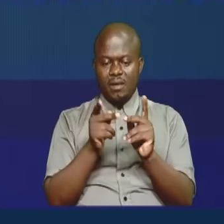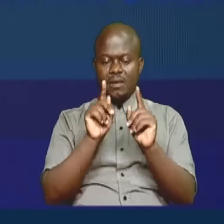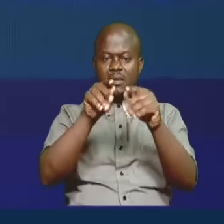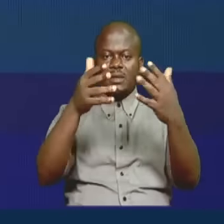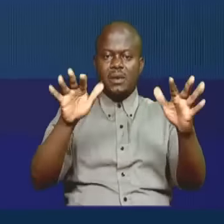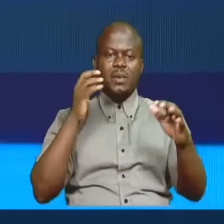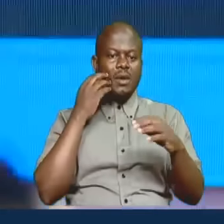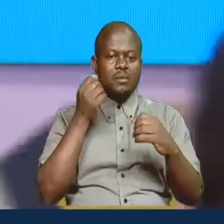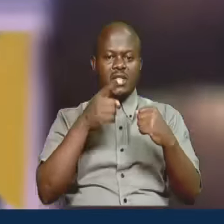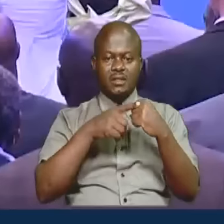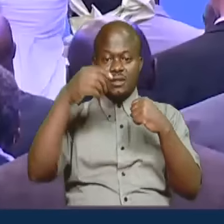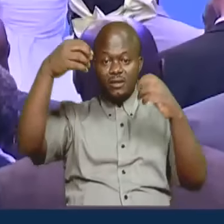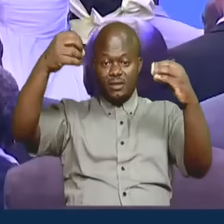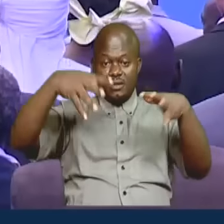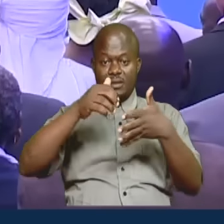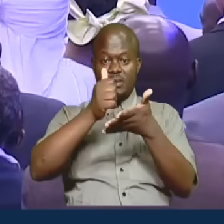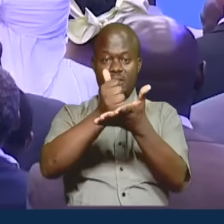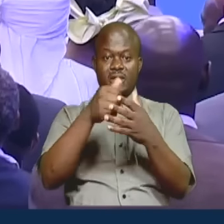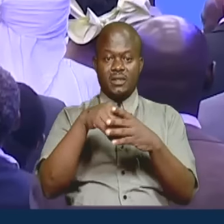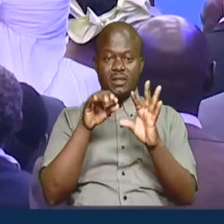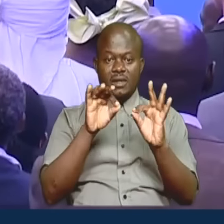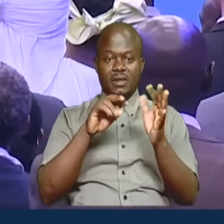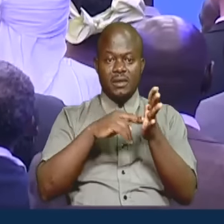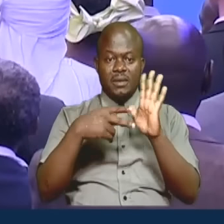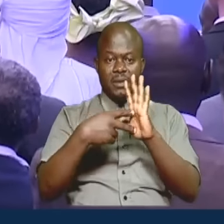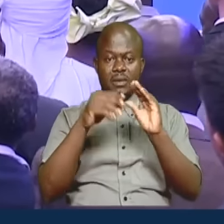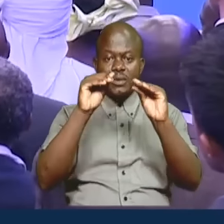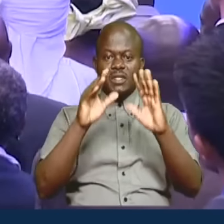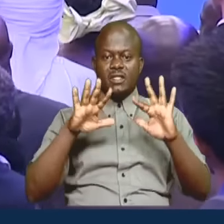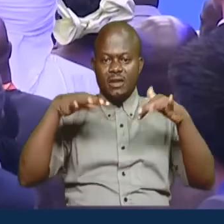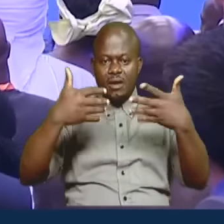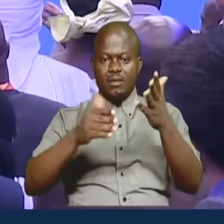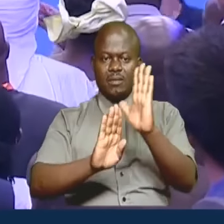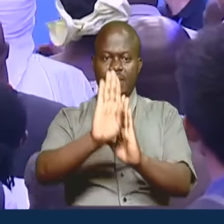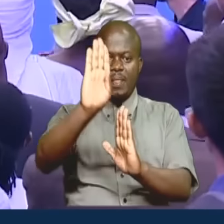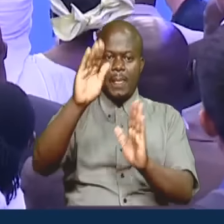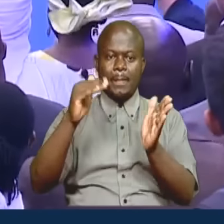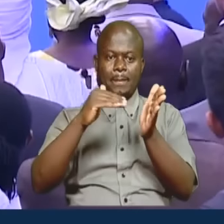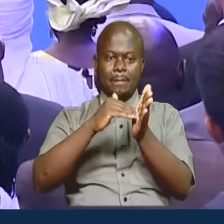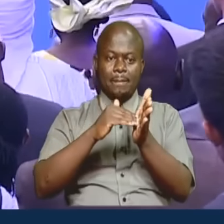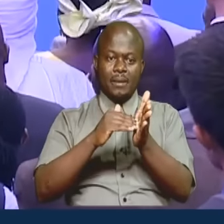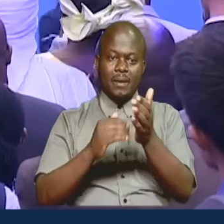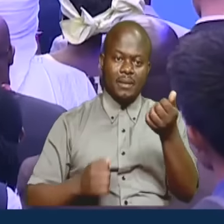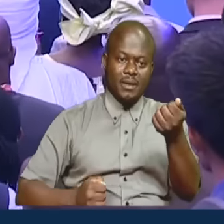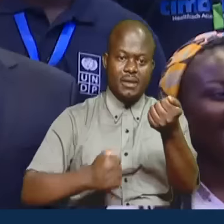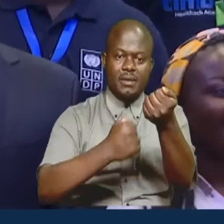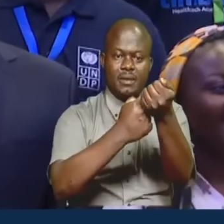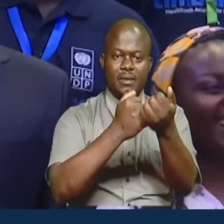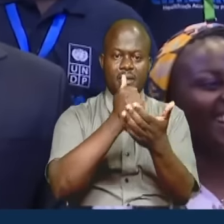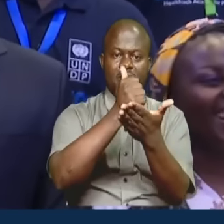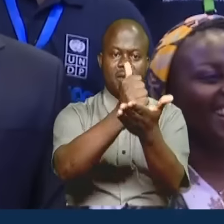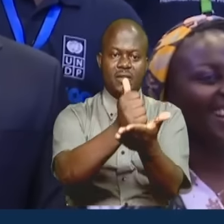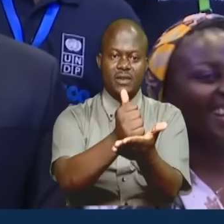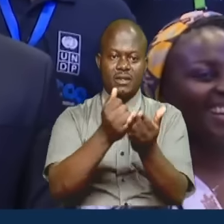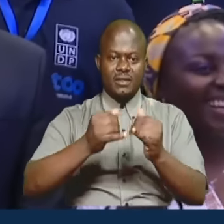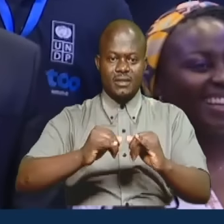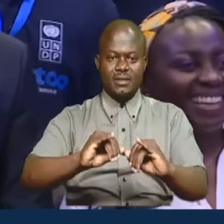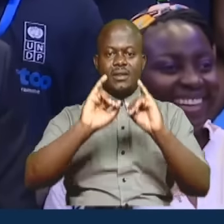amezi atandatu i Kigali bafashwa kunoza imishinga, kwigishwa uko bayiteza imbere ndetse bakanaterwa inkunga ibafasha kuyishyira mu